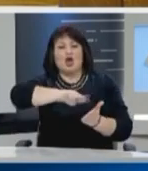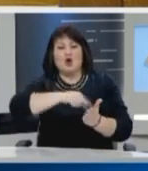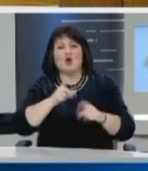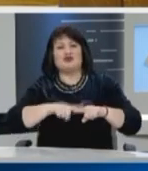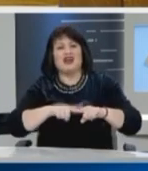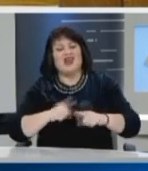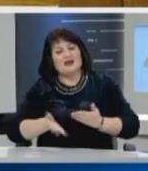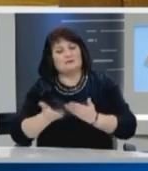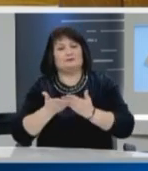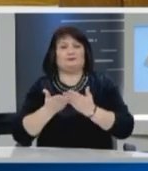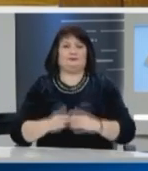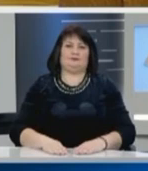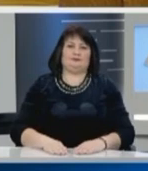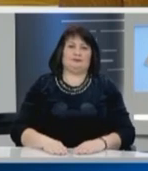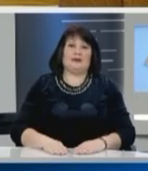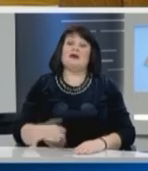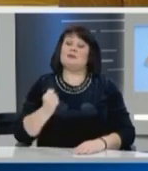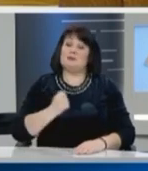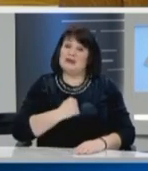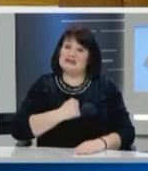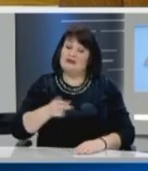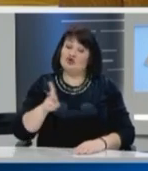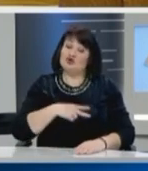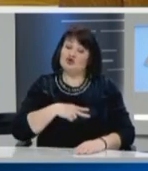Και είμαι βέβαιος ότι αυτό που πράττουμε είναι το σωστό.